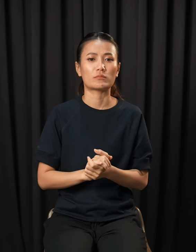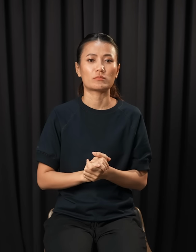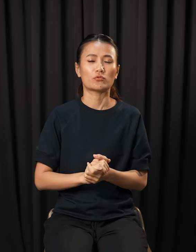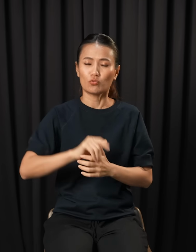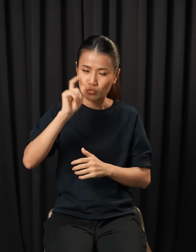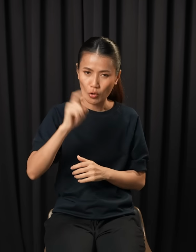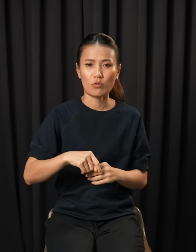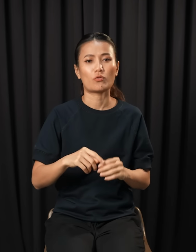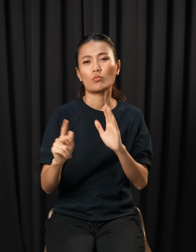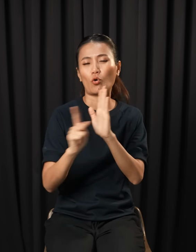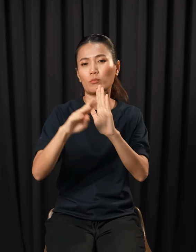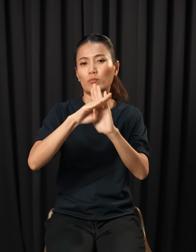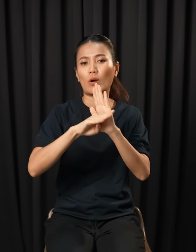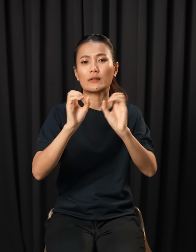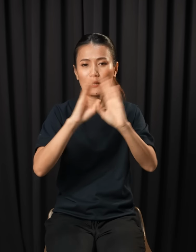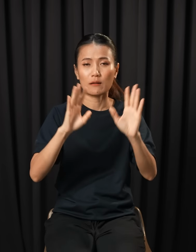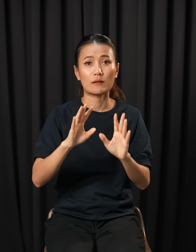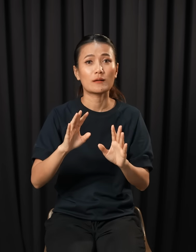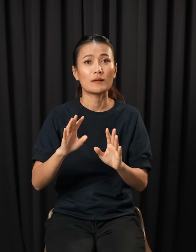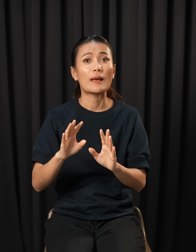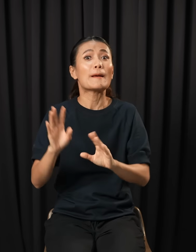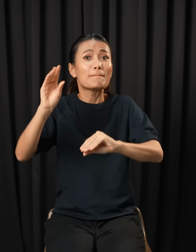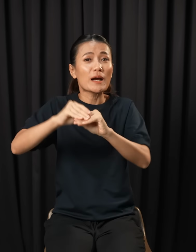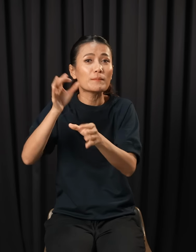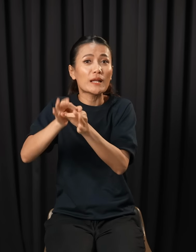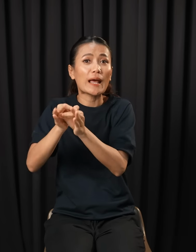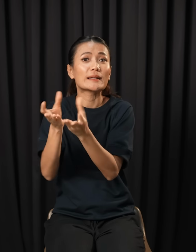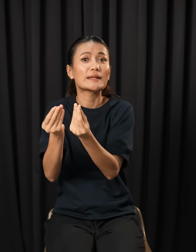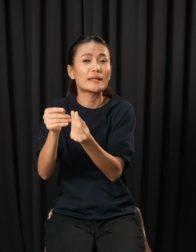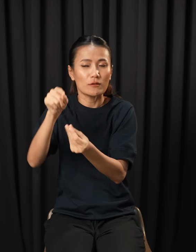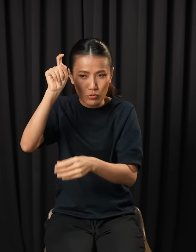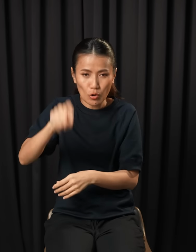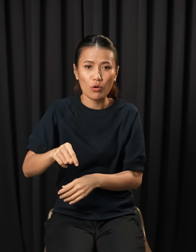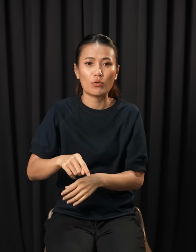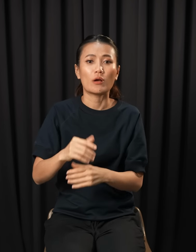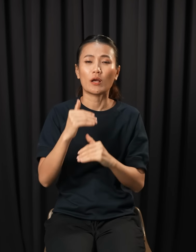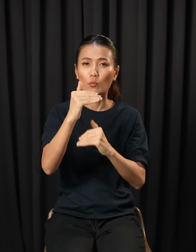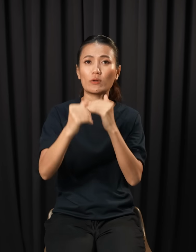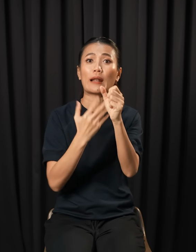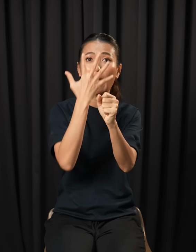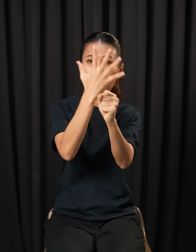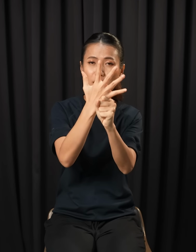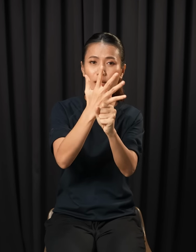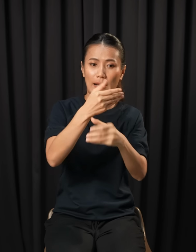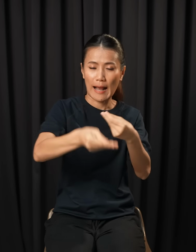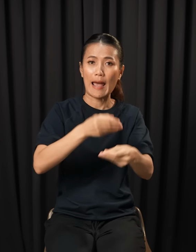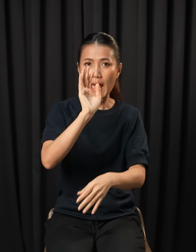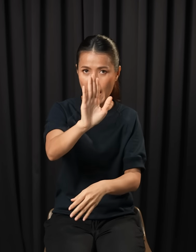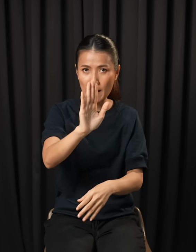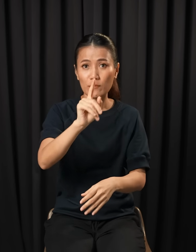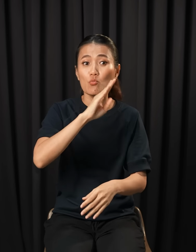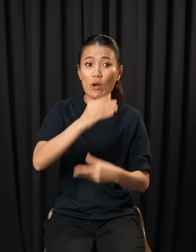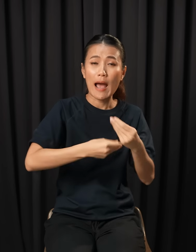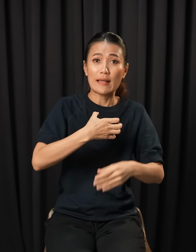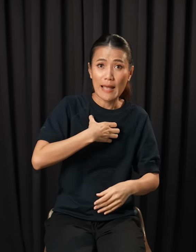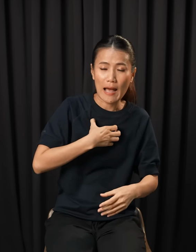ดี ๆ ห้ามเกิน50ห้ามเกิน50ไร่ห้ามมีเงินเกิน10ล้านไร่ให้มันตรงปกซ ะ แล้วก็มีอีกอันนึงก็คือต้องมีธนาคารที่ดินเพราะฉะนั้น5ปีคุณห้